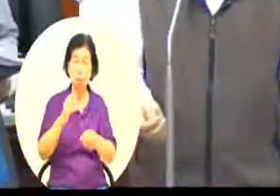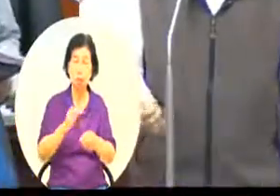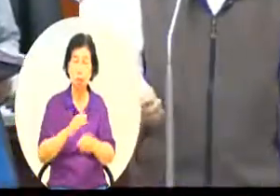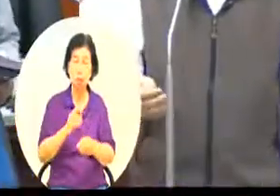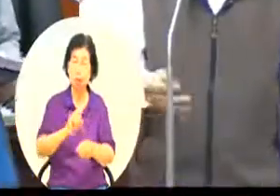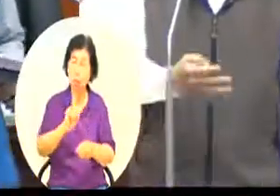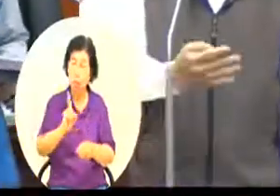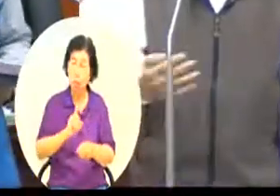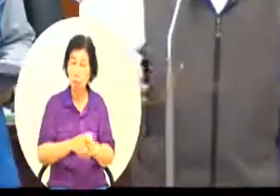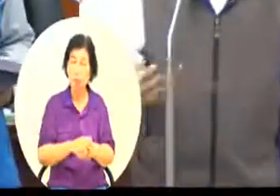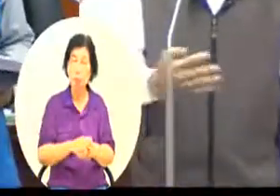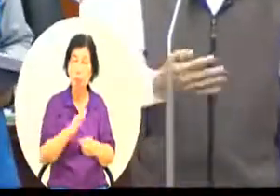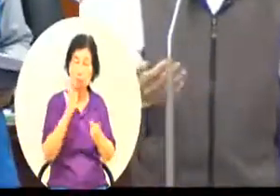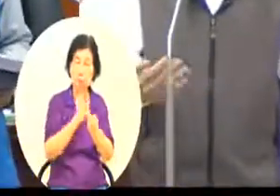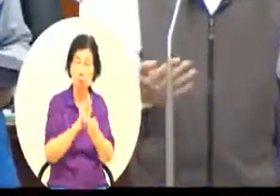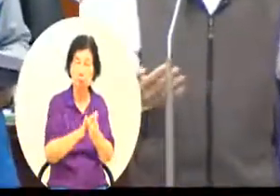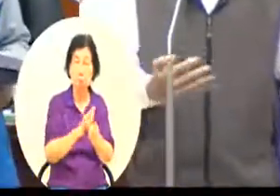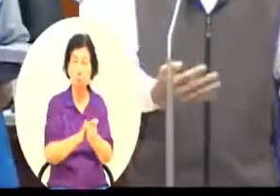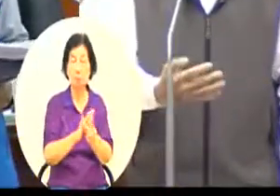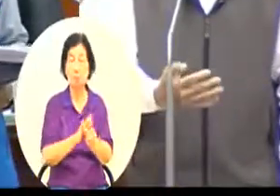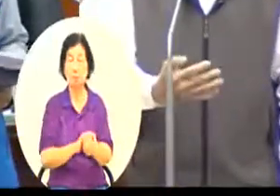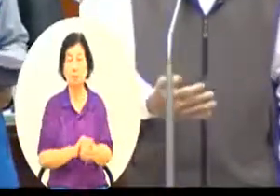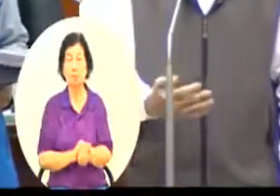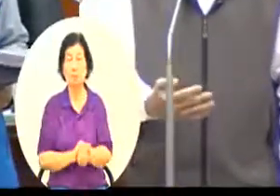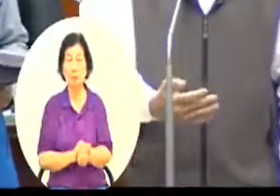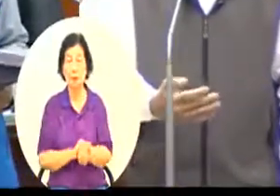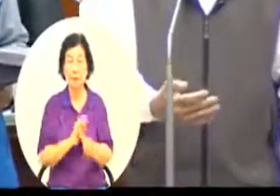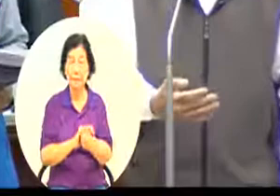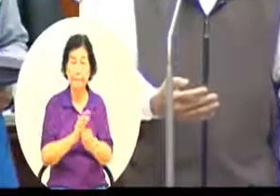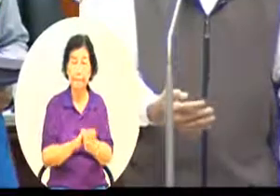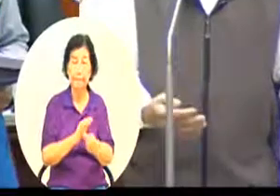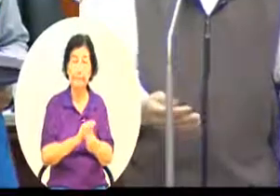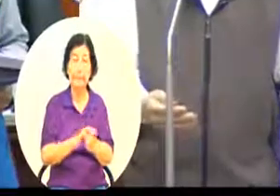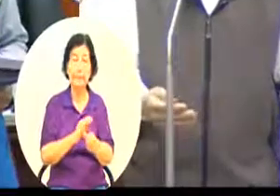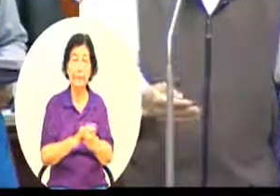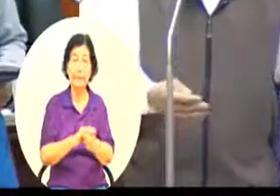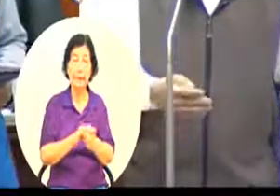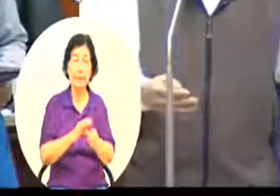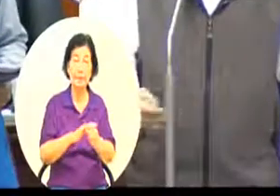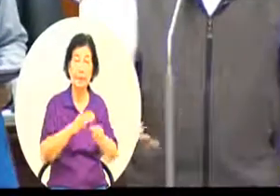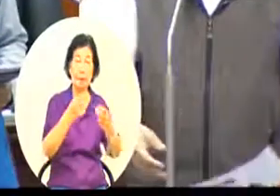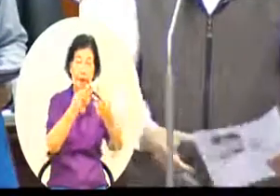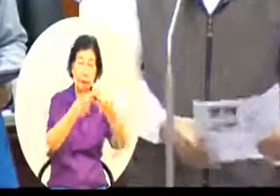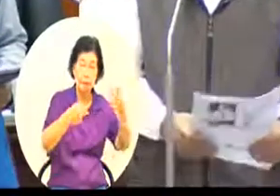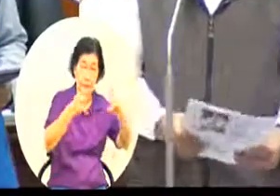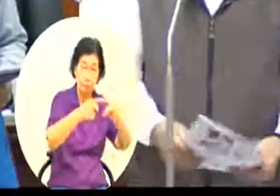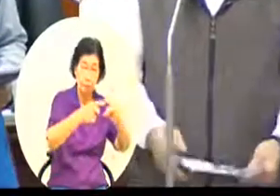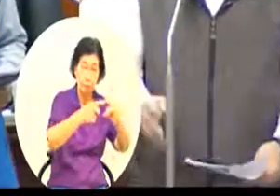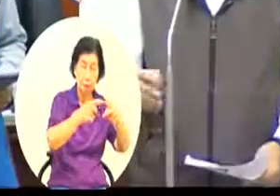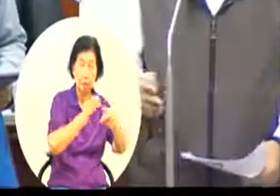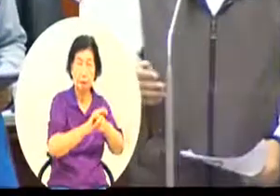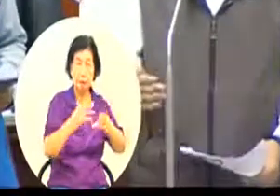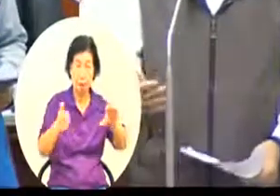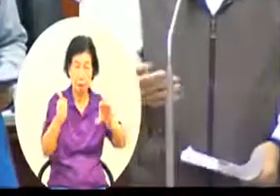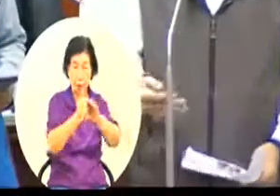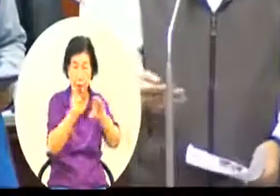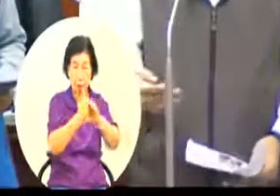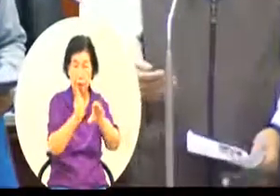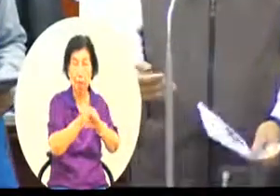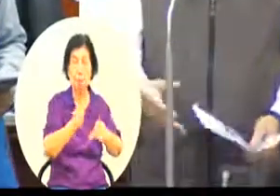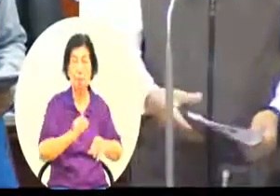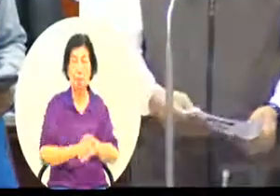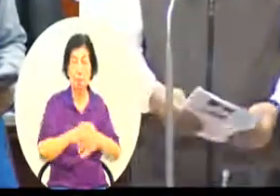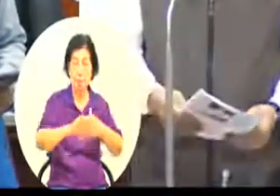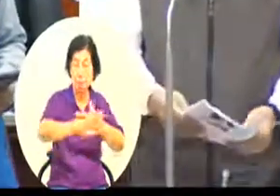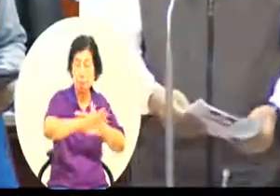引所有这些乘客的部分哈。那另外就是在相关像我们高架段部分哈，那高架段部